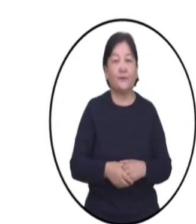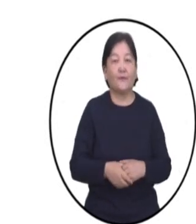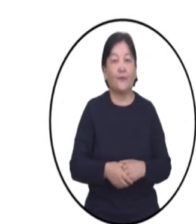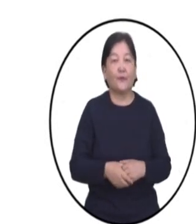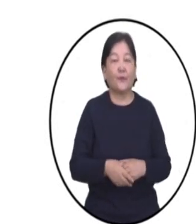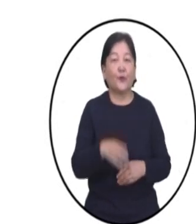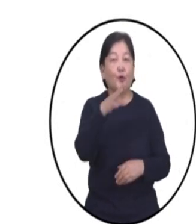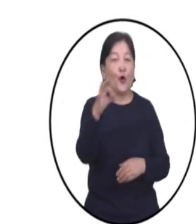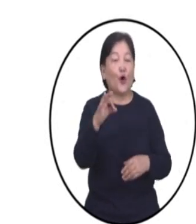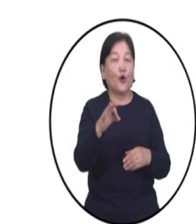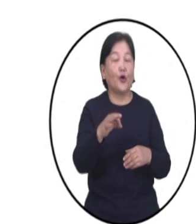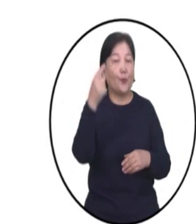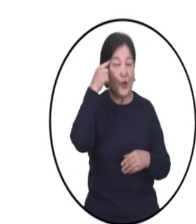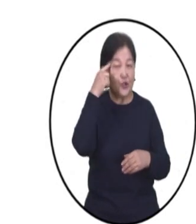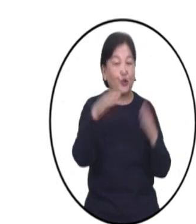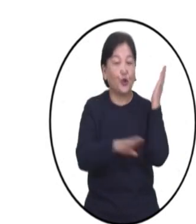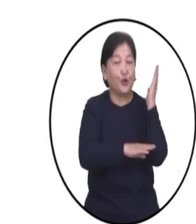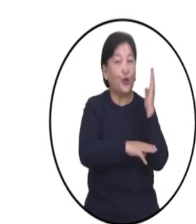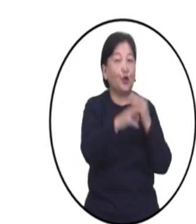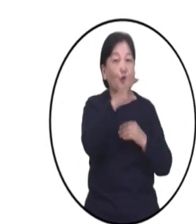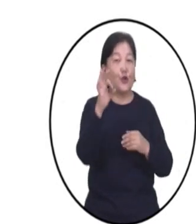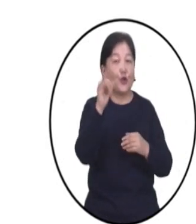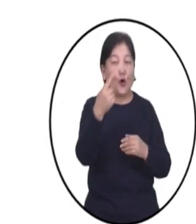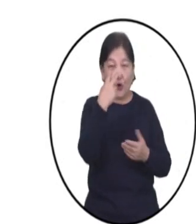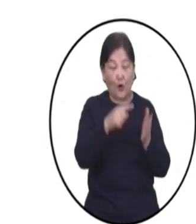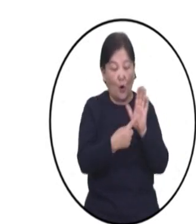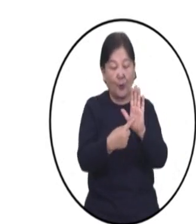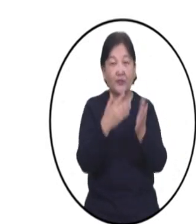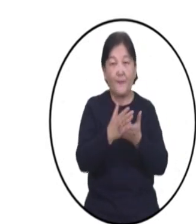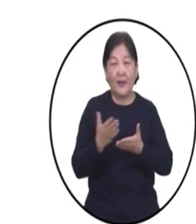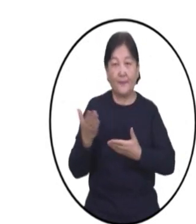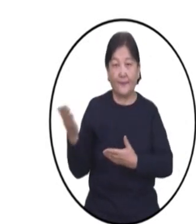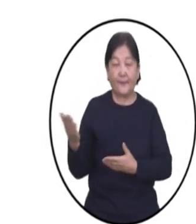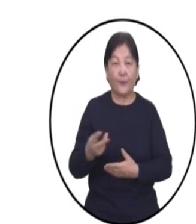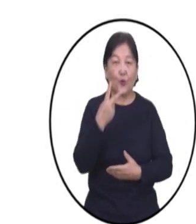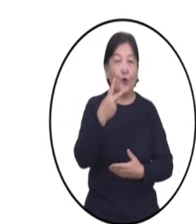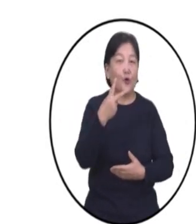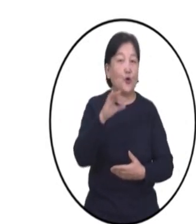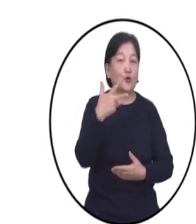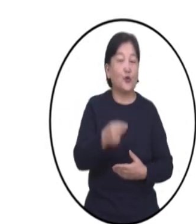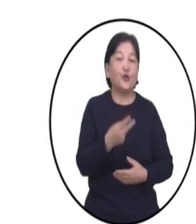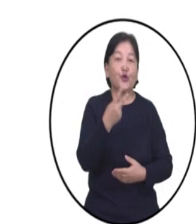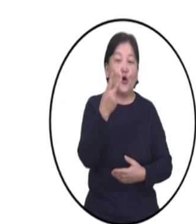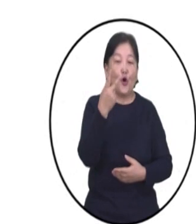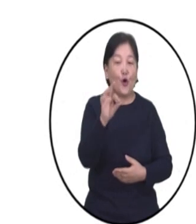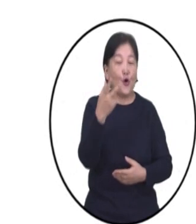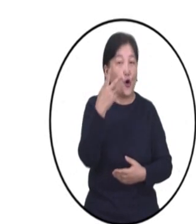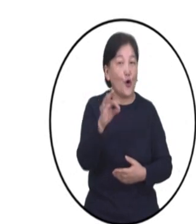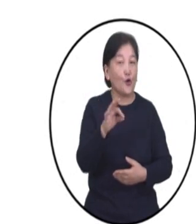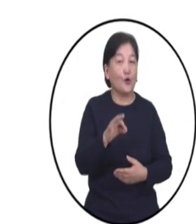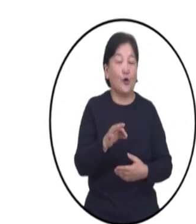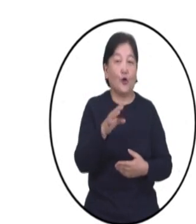бодлого бодсон өдрийн бодлогын тоог оруулсан байна. За, хоёр сурагч 2020 өдөр бодлого бодсон